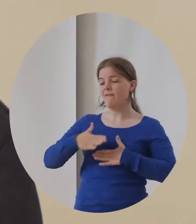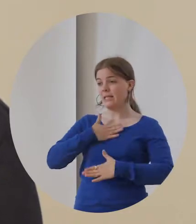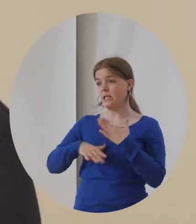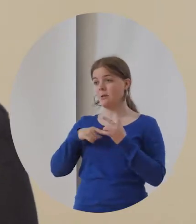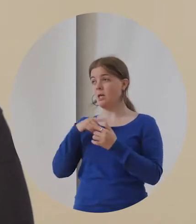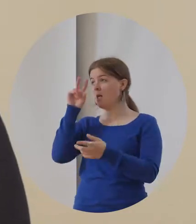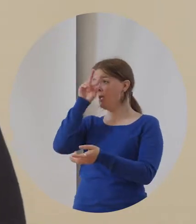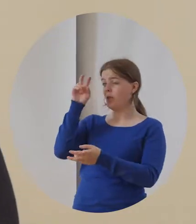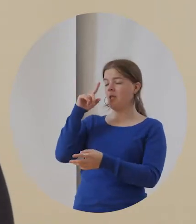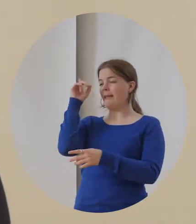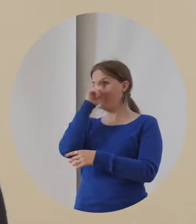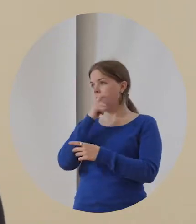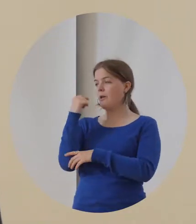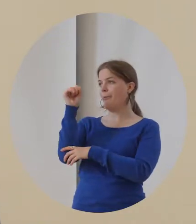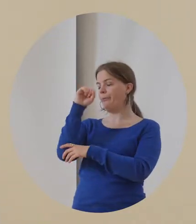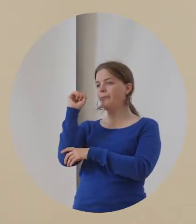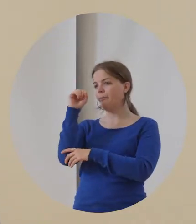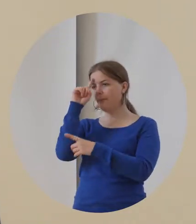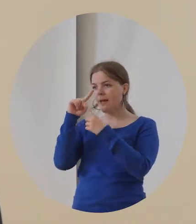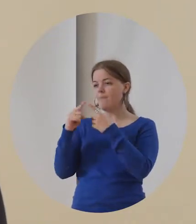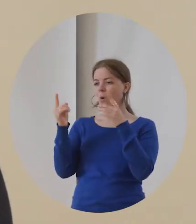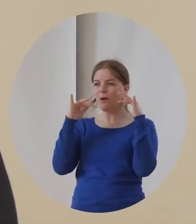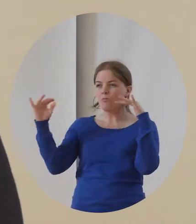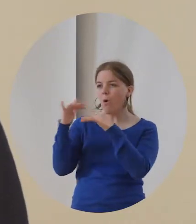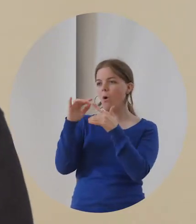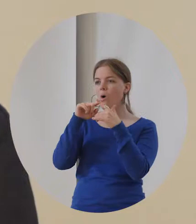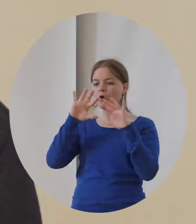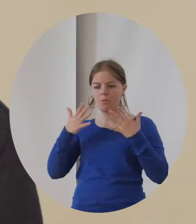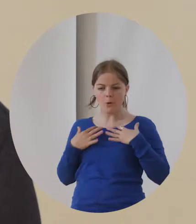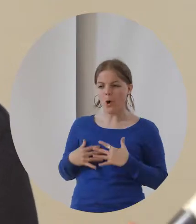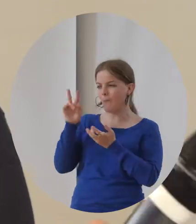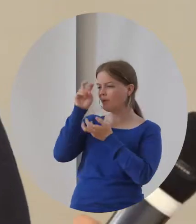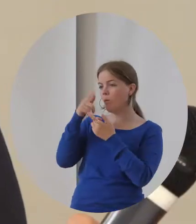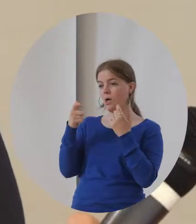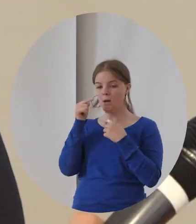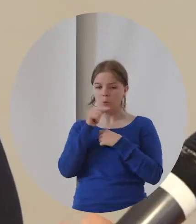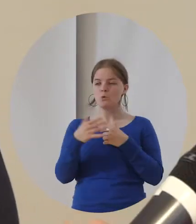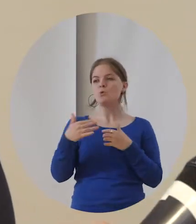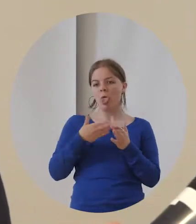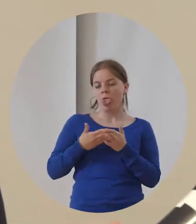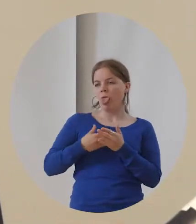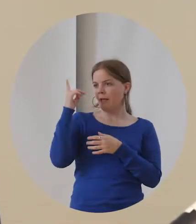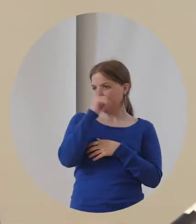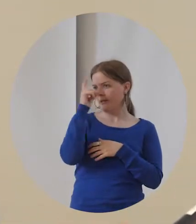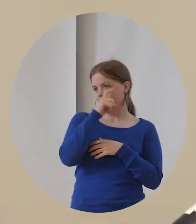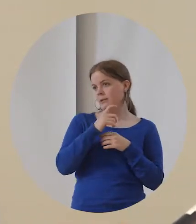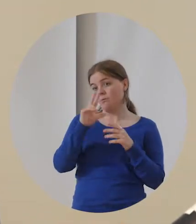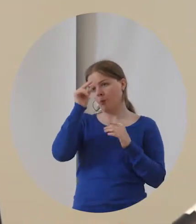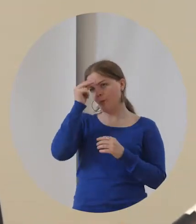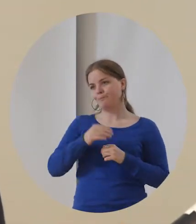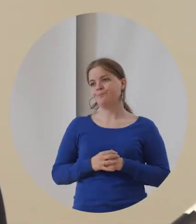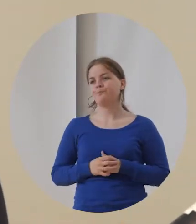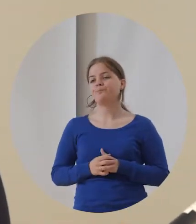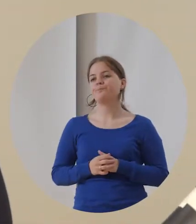difficultés qu'il peut avoir au niveau de l'environnement, au niveau de la perception de son corps, et la difficulté à maintenir son axe et son